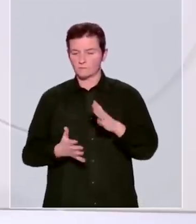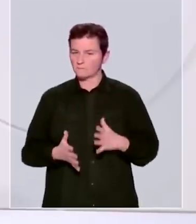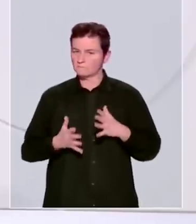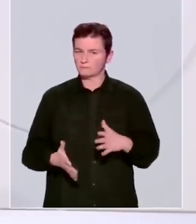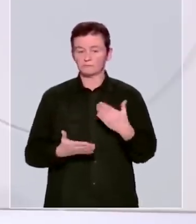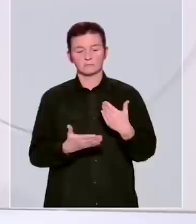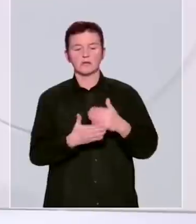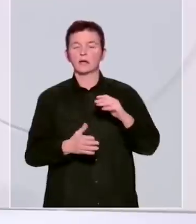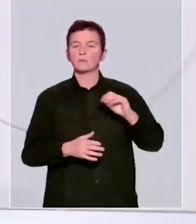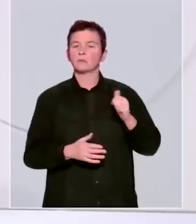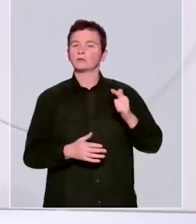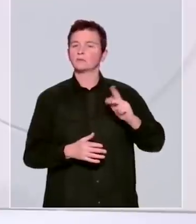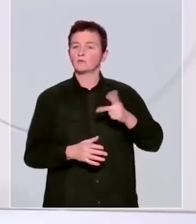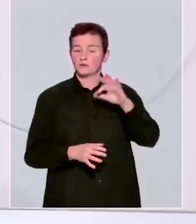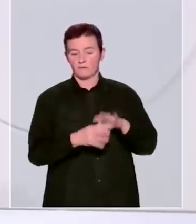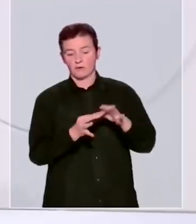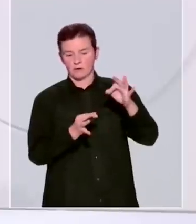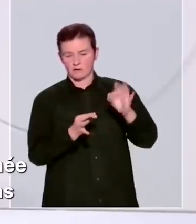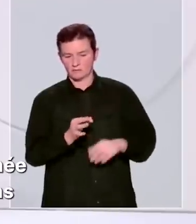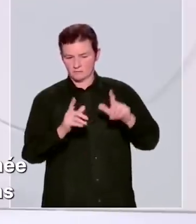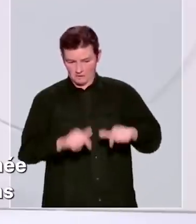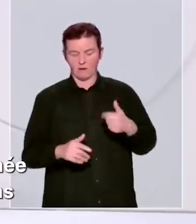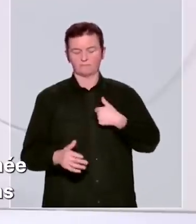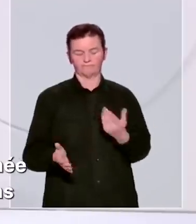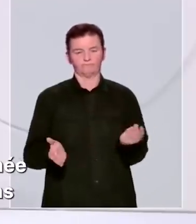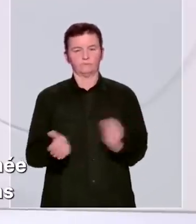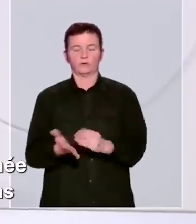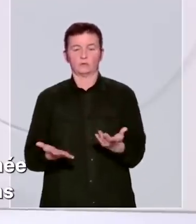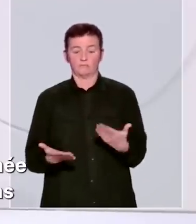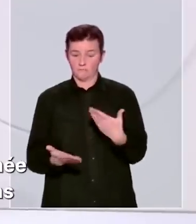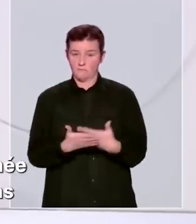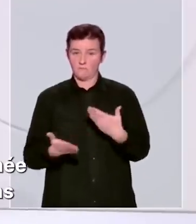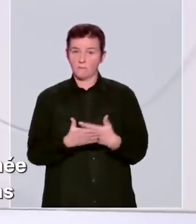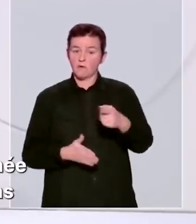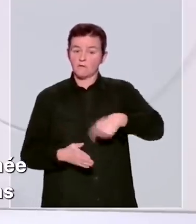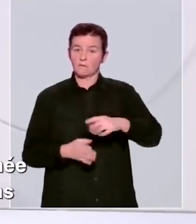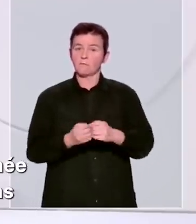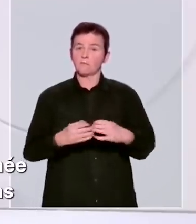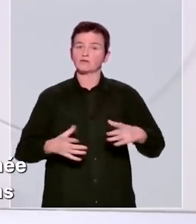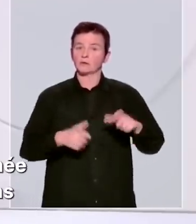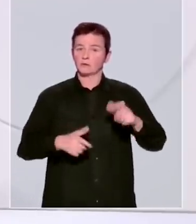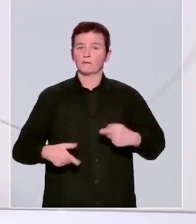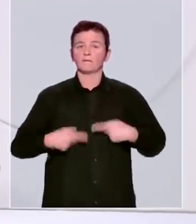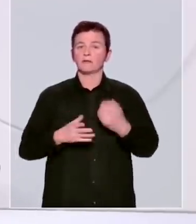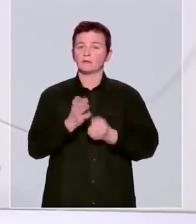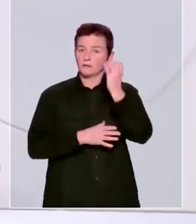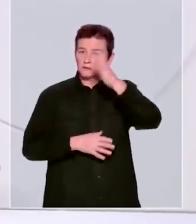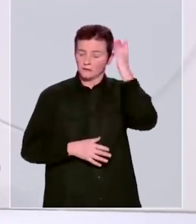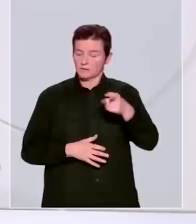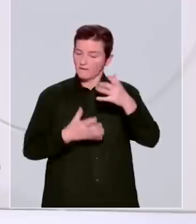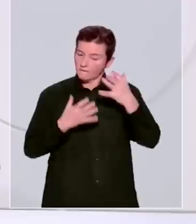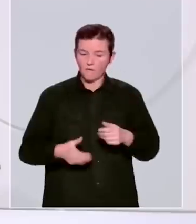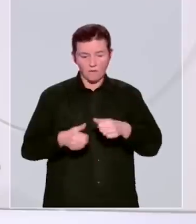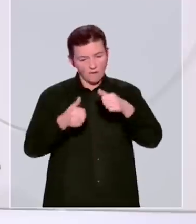résultat de ces 3 scrutins. Ils confirment la volonté exprimée par la majorité des Calédoniens de rester